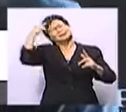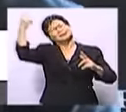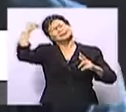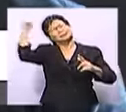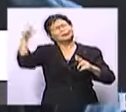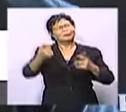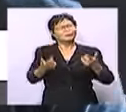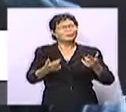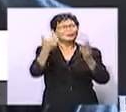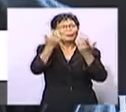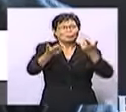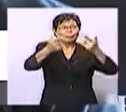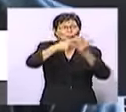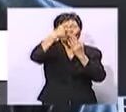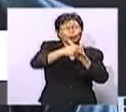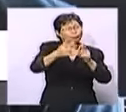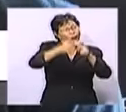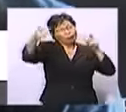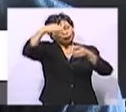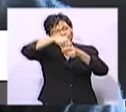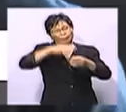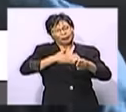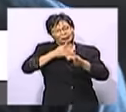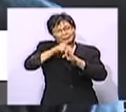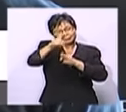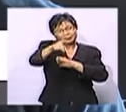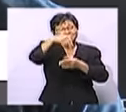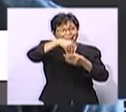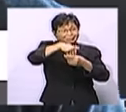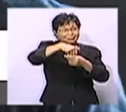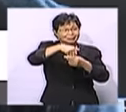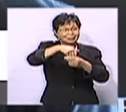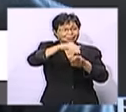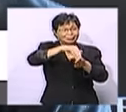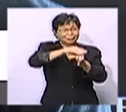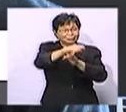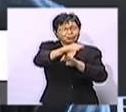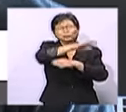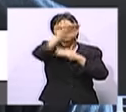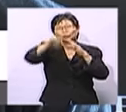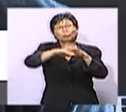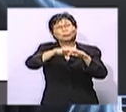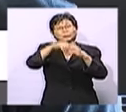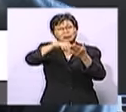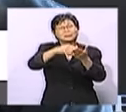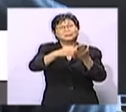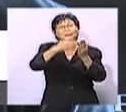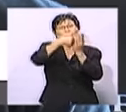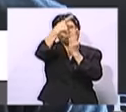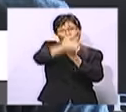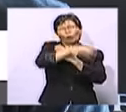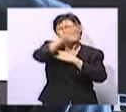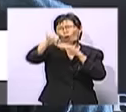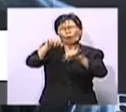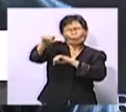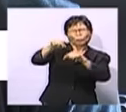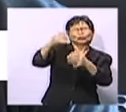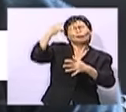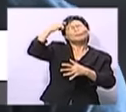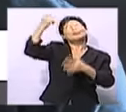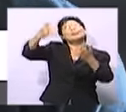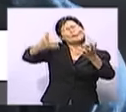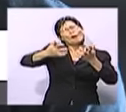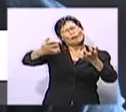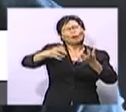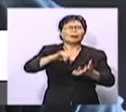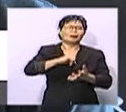paling terbesar in my career. So this is the event mana semua boxer akan nak mimpikan kan. So very big